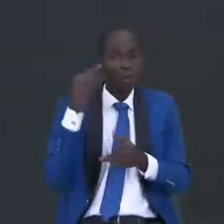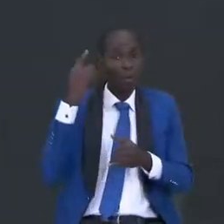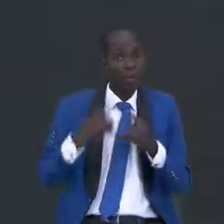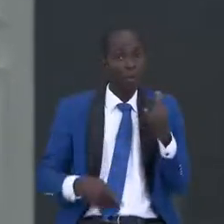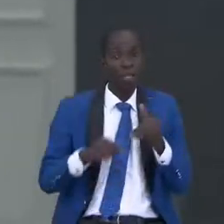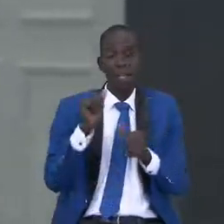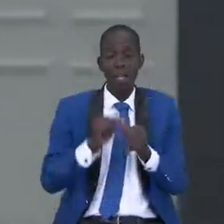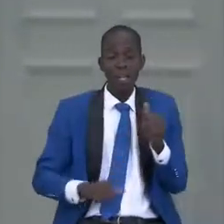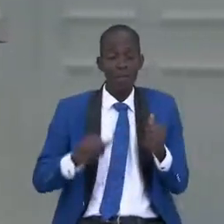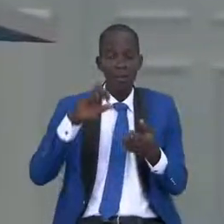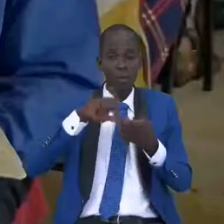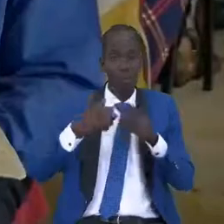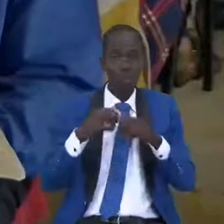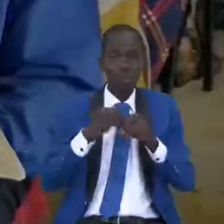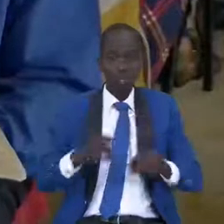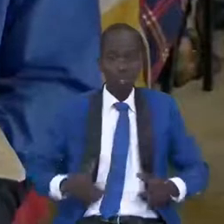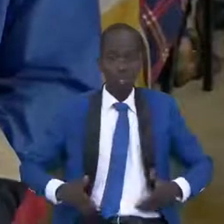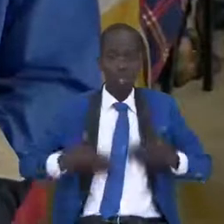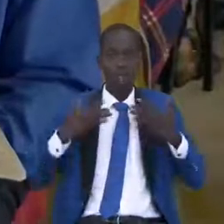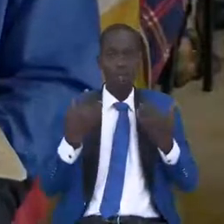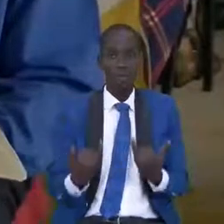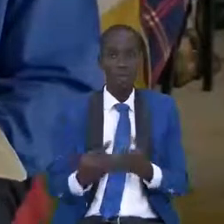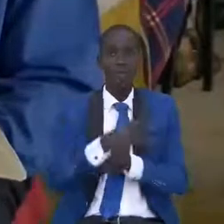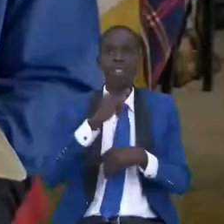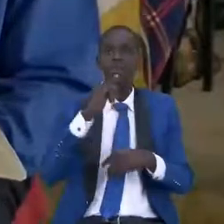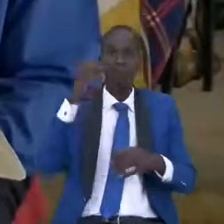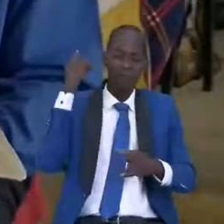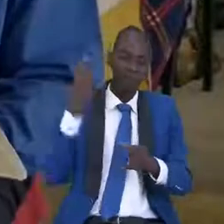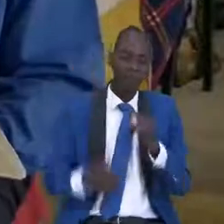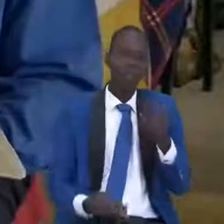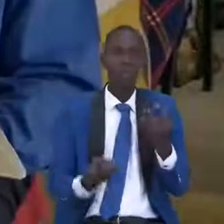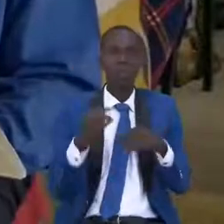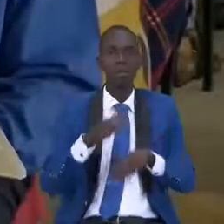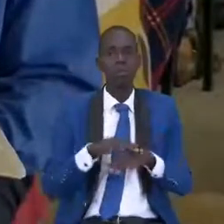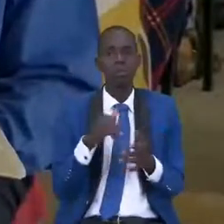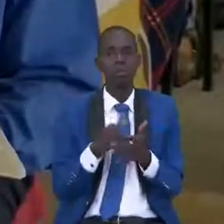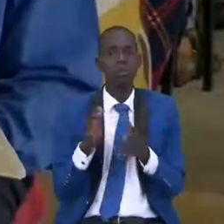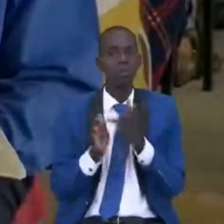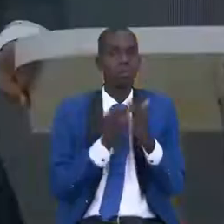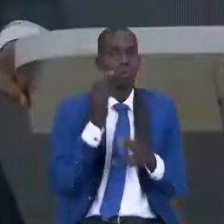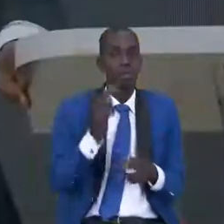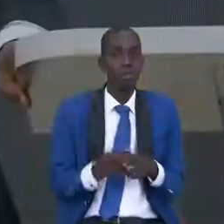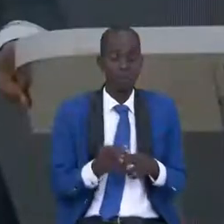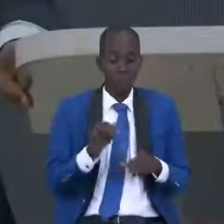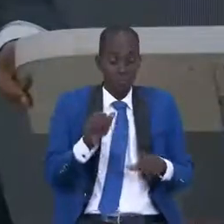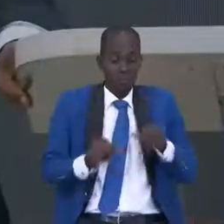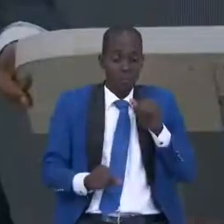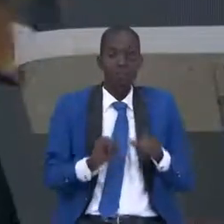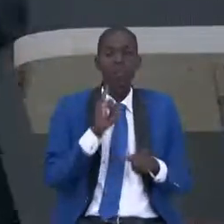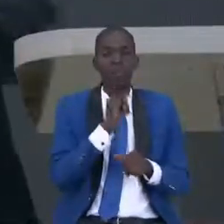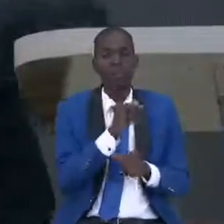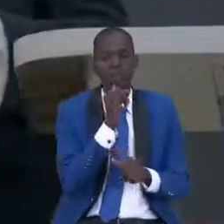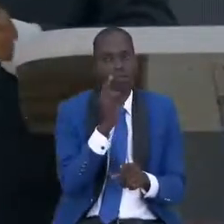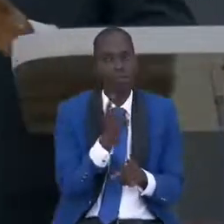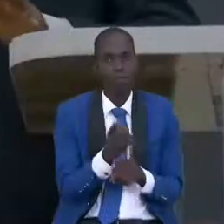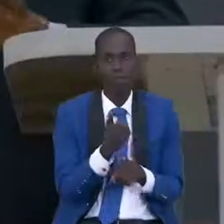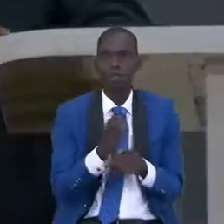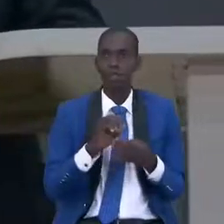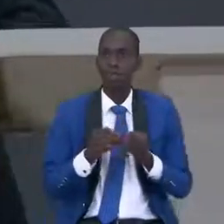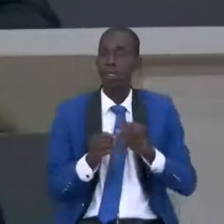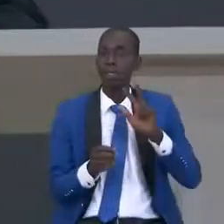parole, dans ta vie, est finale au nom de Jésus. L'incrédulité est déraisonnable. Troisième